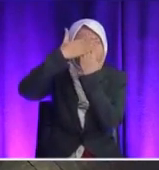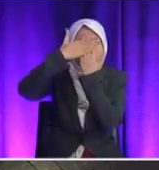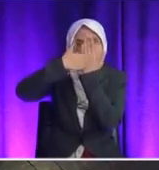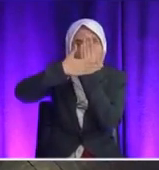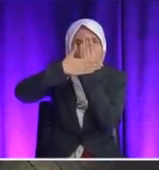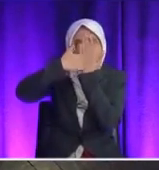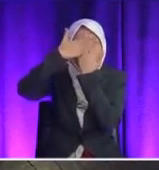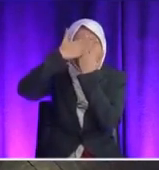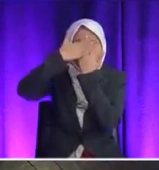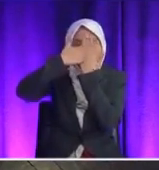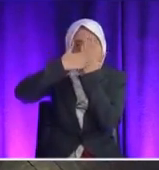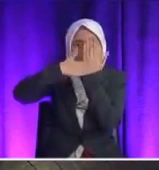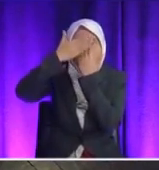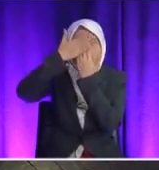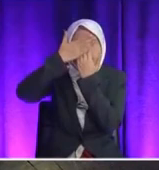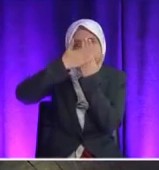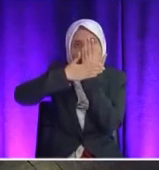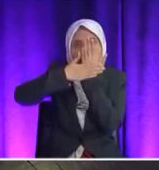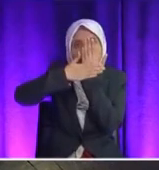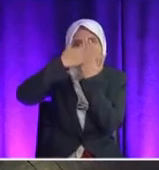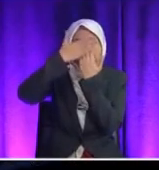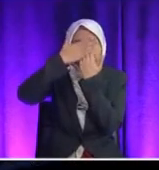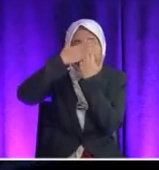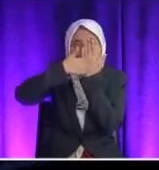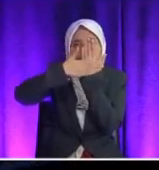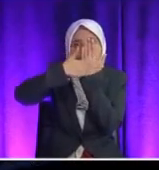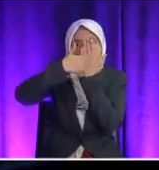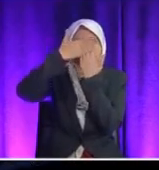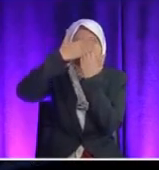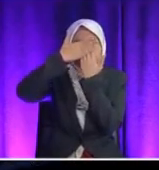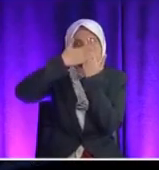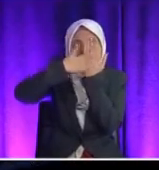atas bawah oke teh tarik ke bawah